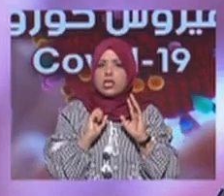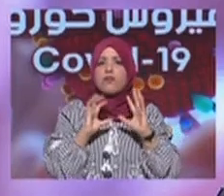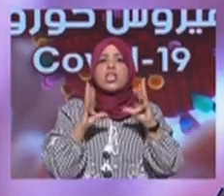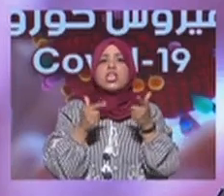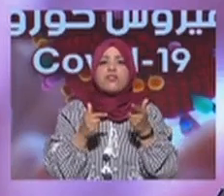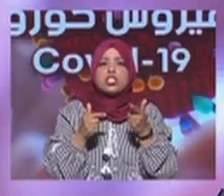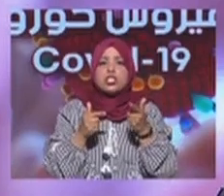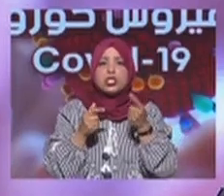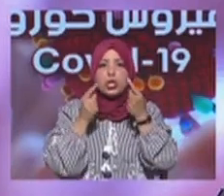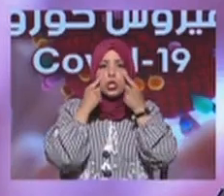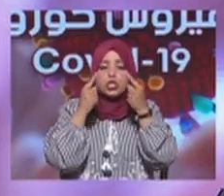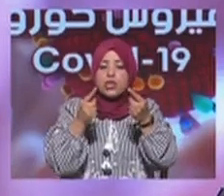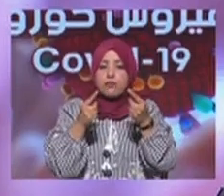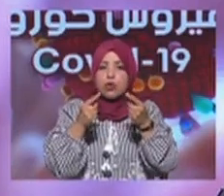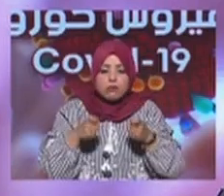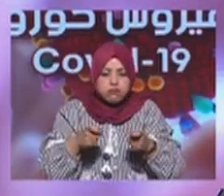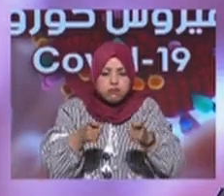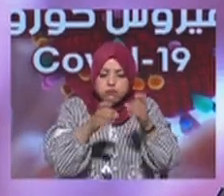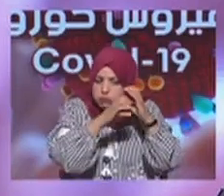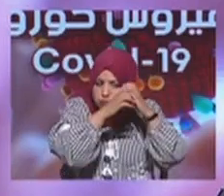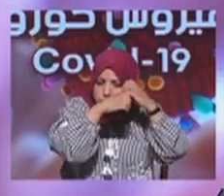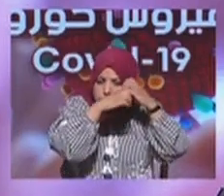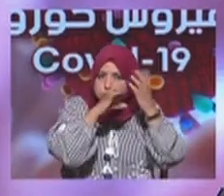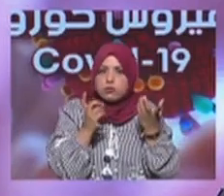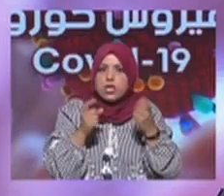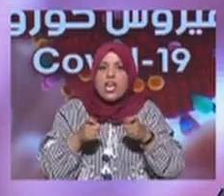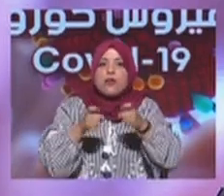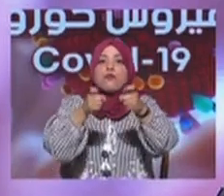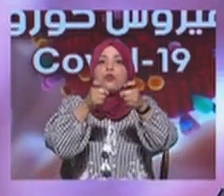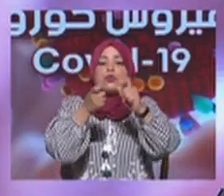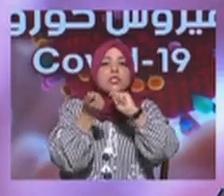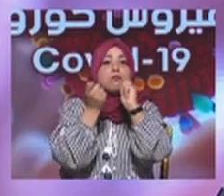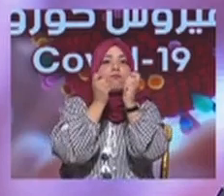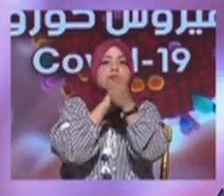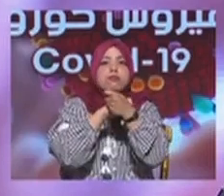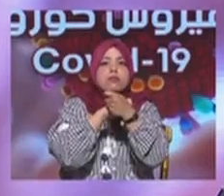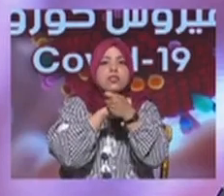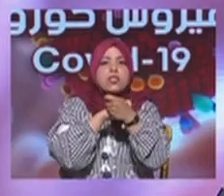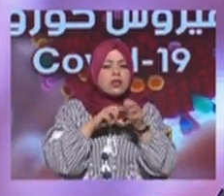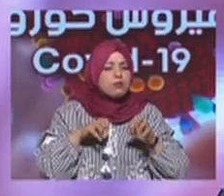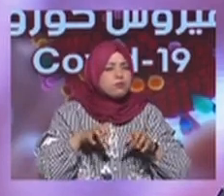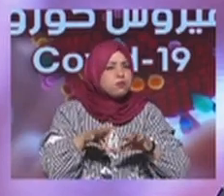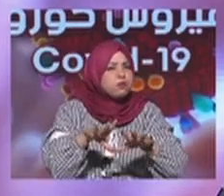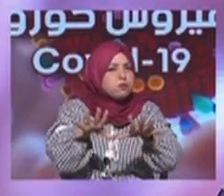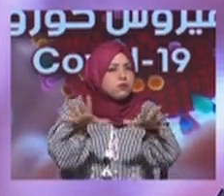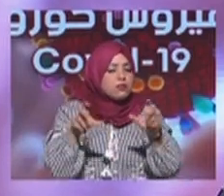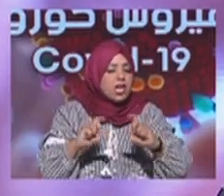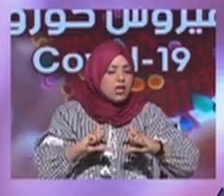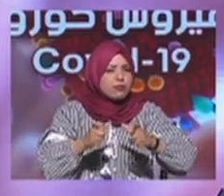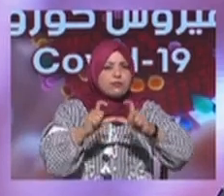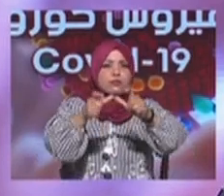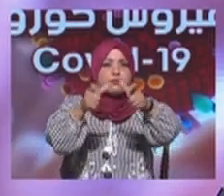هو يتحول يتبدل راو مش باش يقعد هكاك راو مالا خبيث هذا الفيروس وبالحق